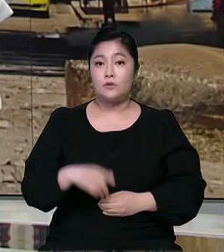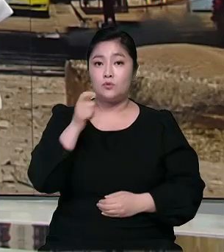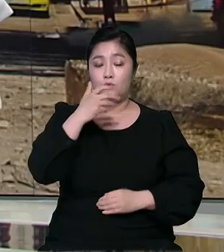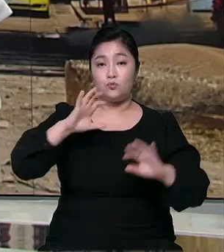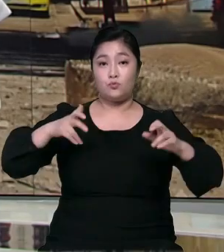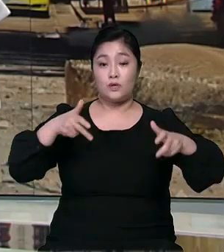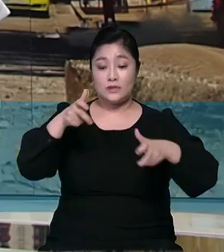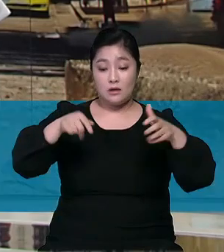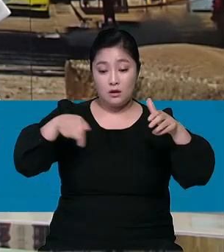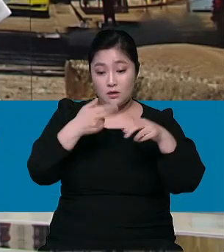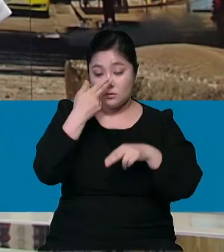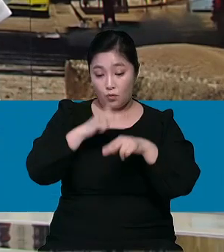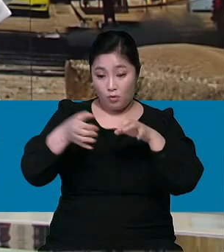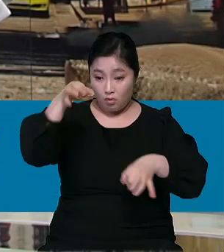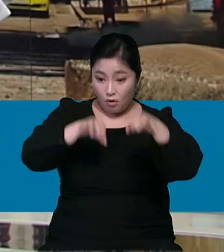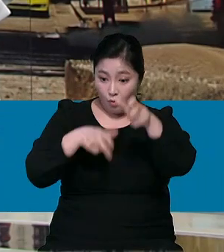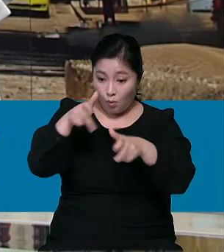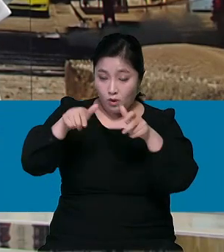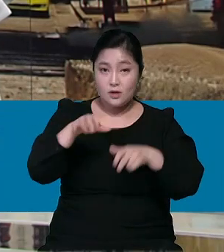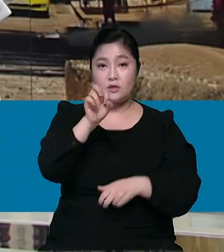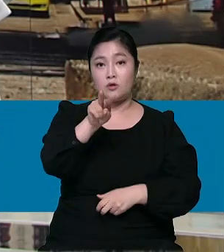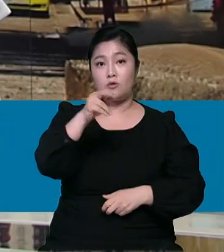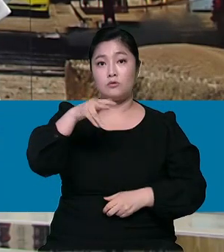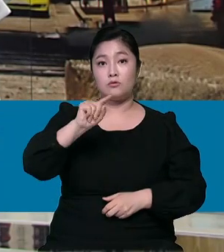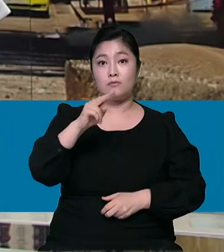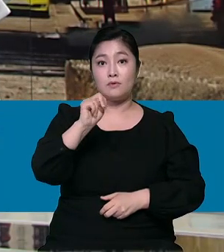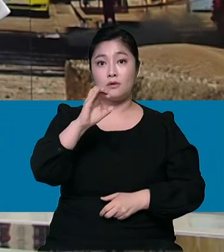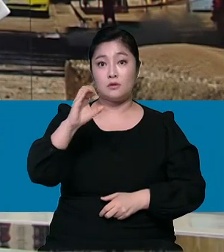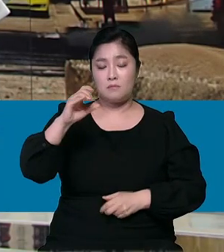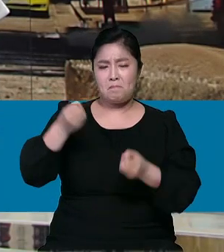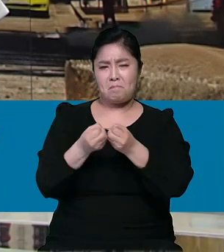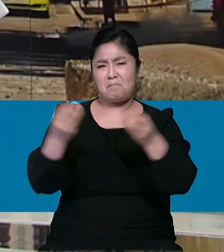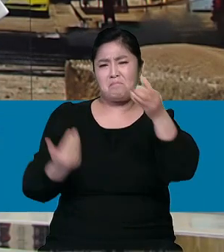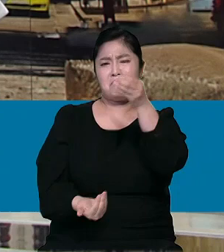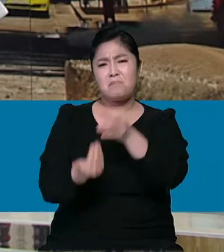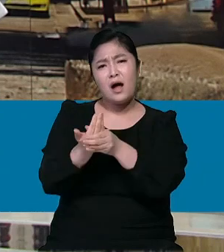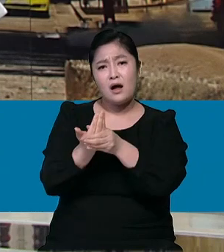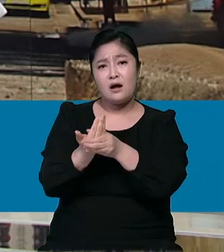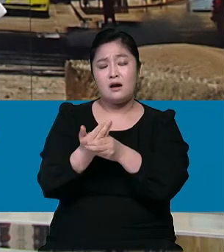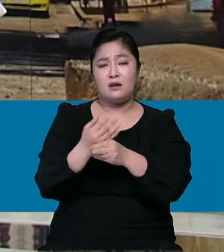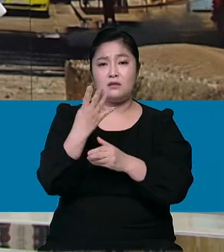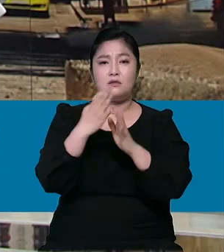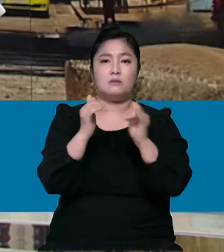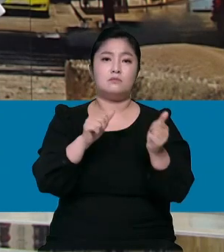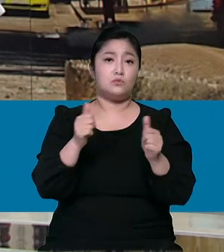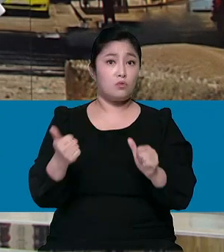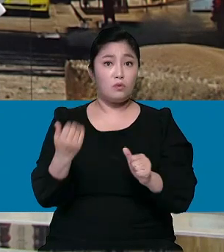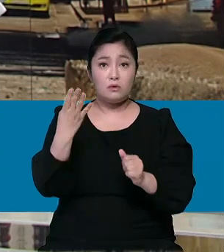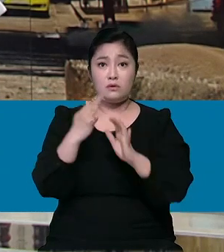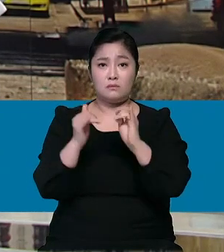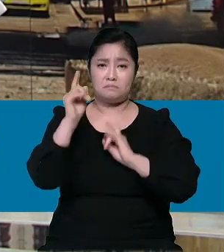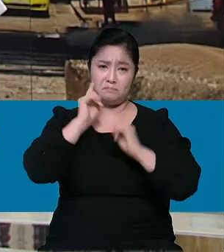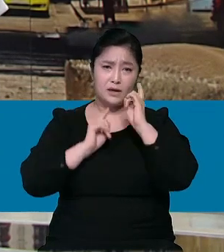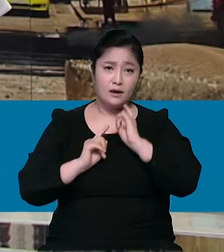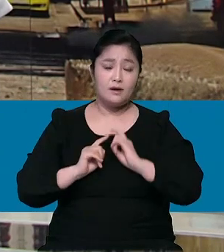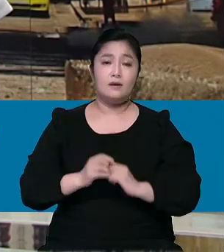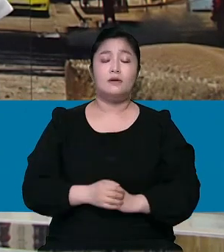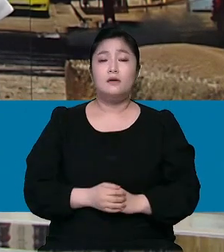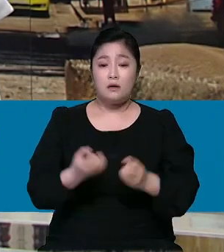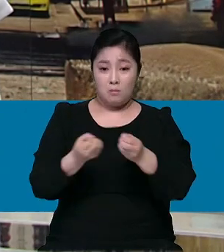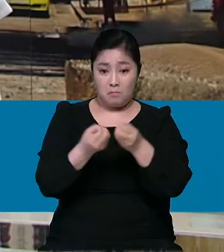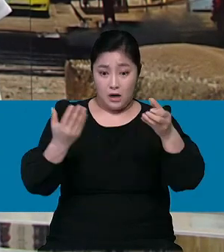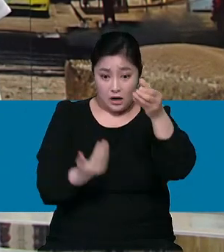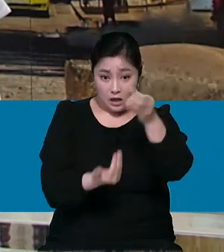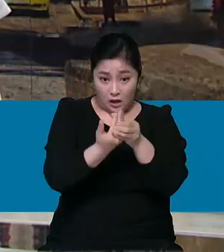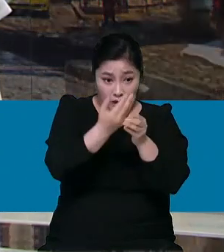여수 국가산단의 석유화학제조공장인 여천 NCC에서 폭발 사고가 발생해 4명이 숨지고 4명이 다쳤습니다.